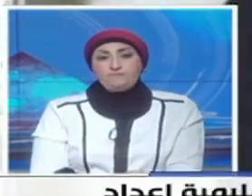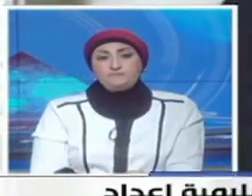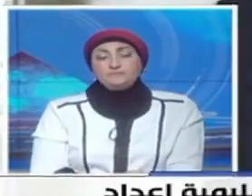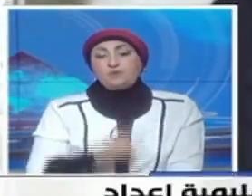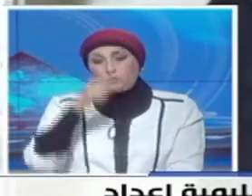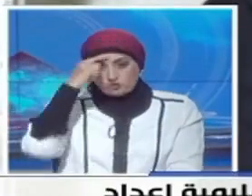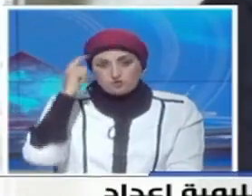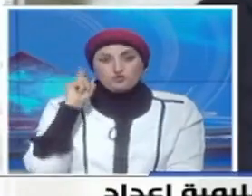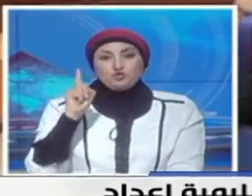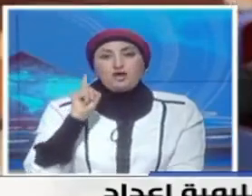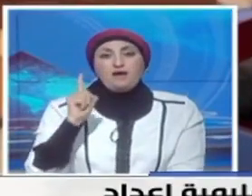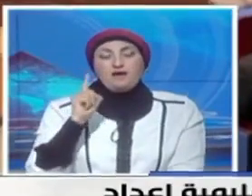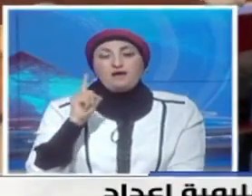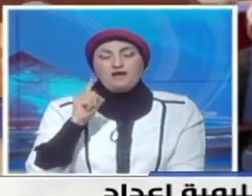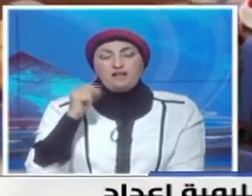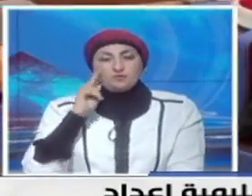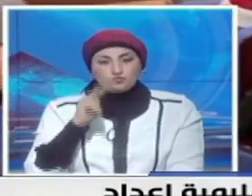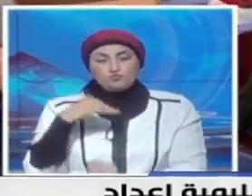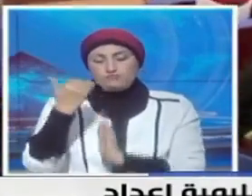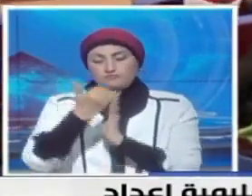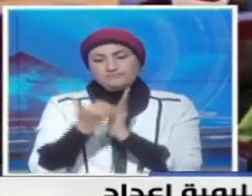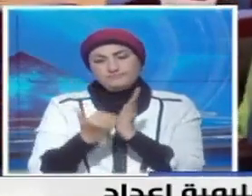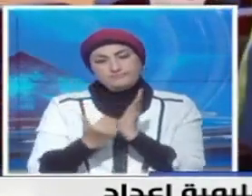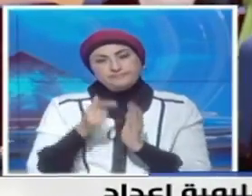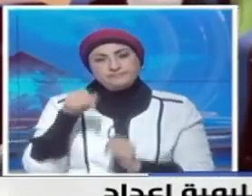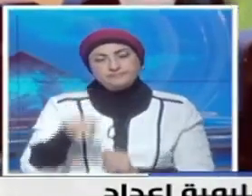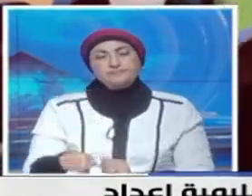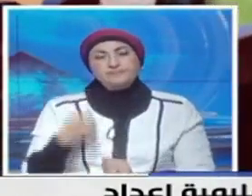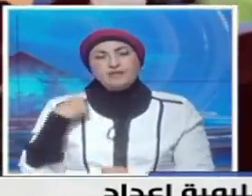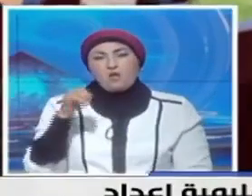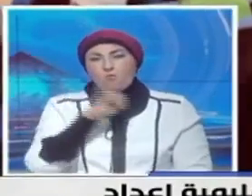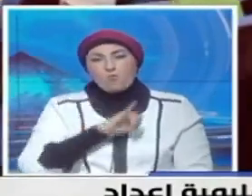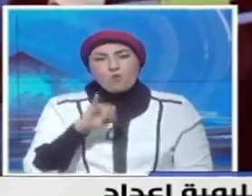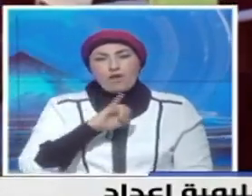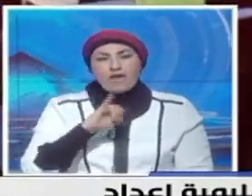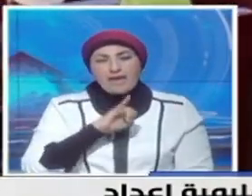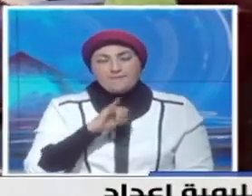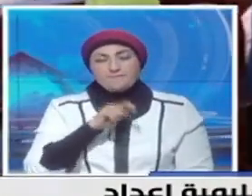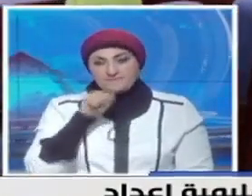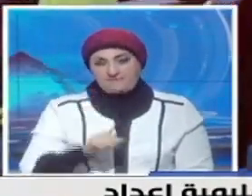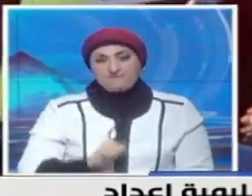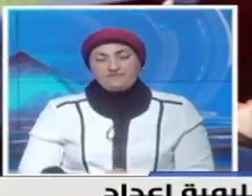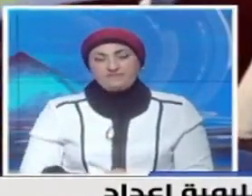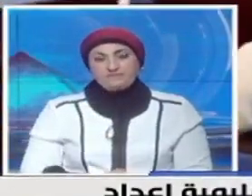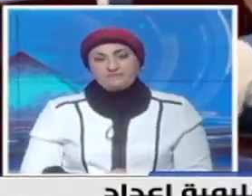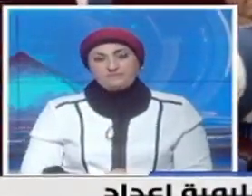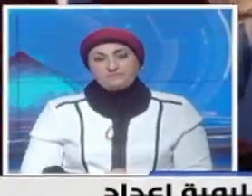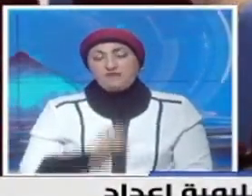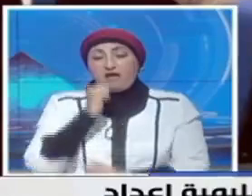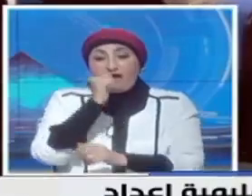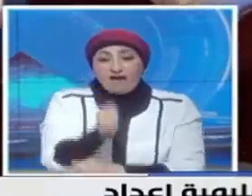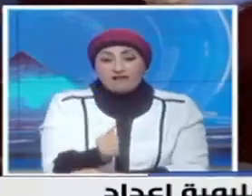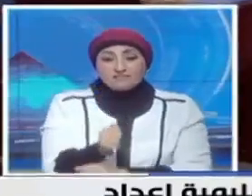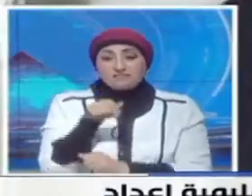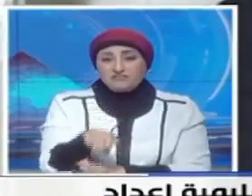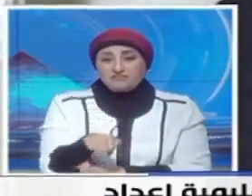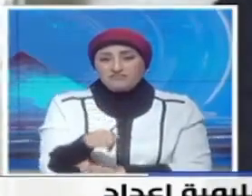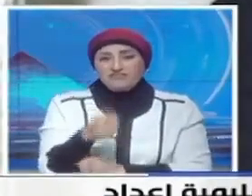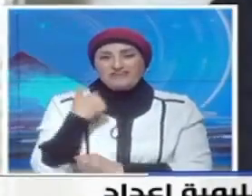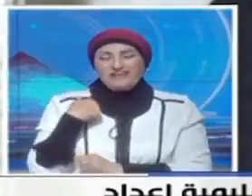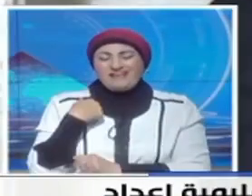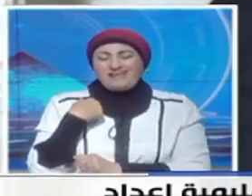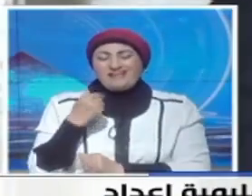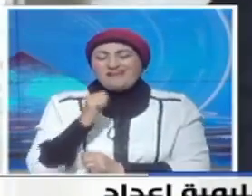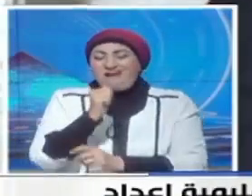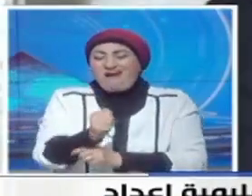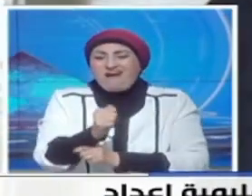وإن شاء الله هيتم وضع آليات جديدة للتقنين. أكتر حاجة احنا مركزين عليها إن شاء الله في الفترة اللي جاية هي الأراضي الغير مستغلة.